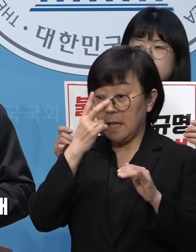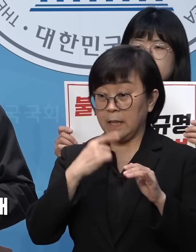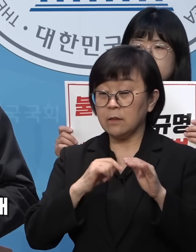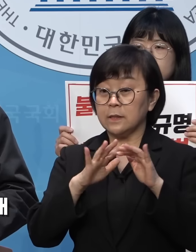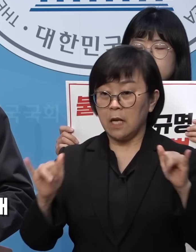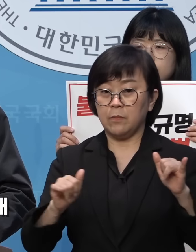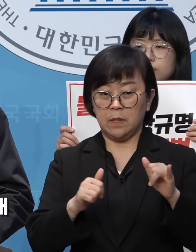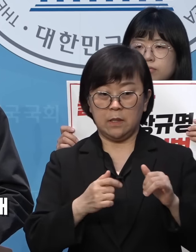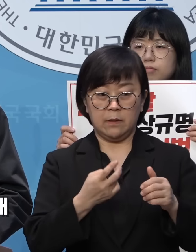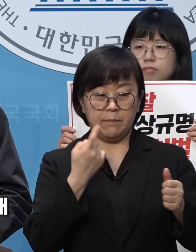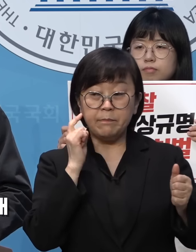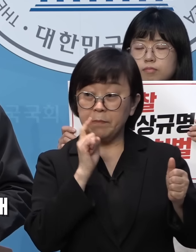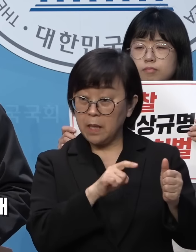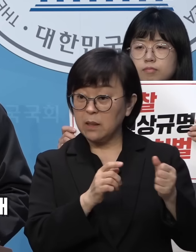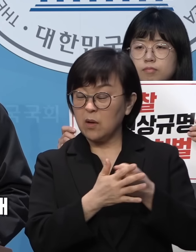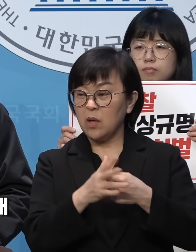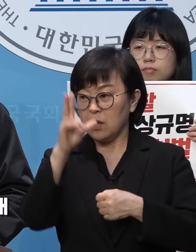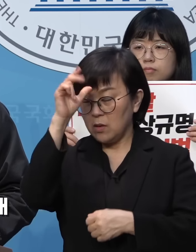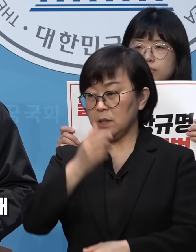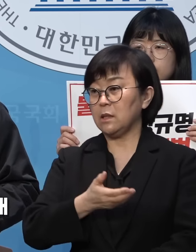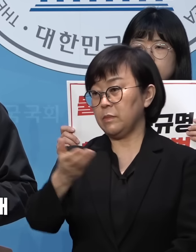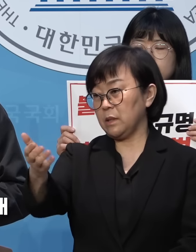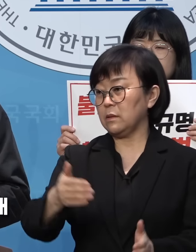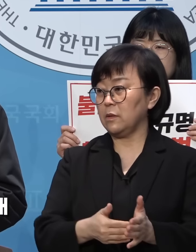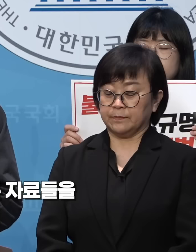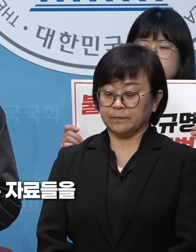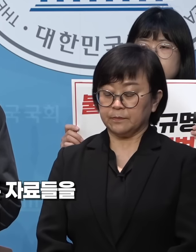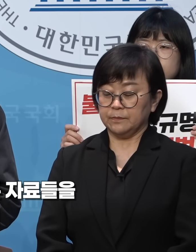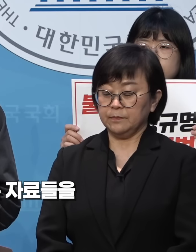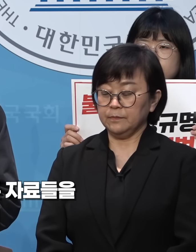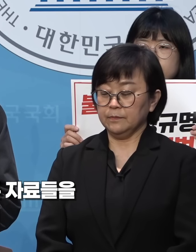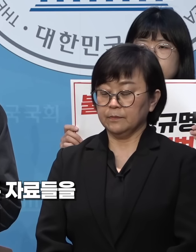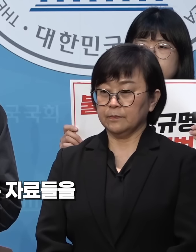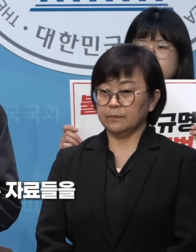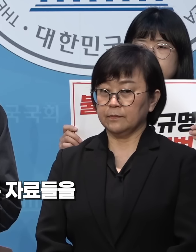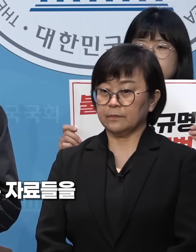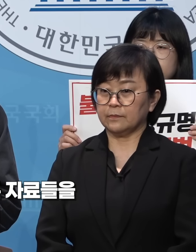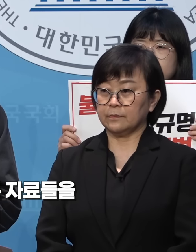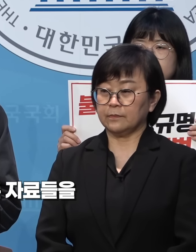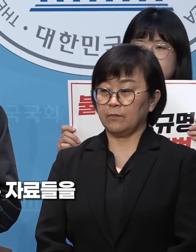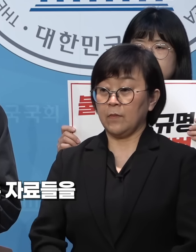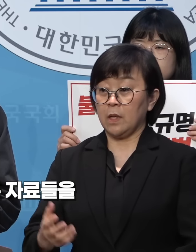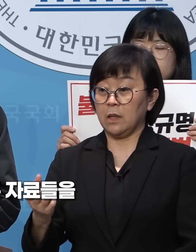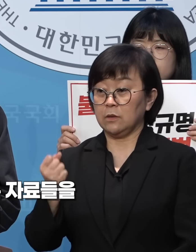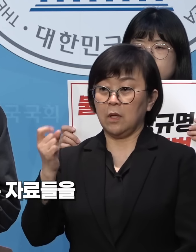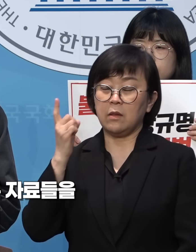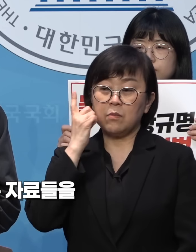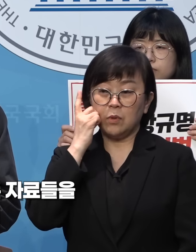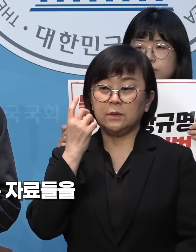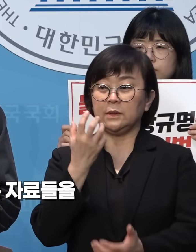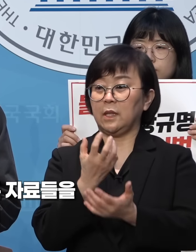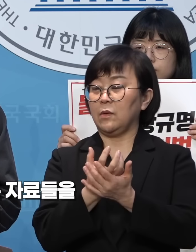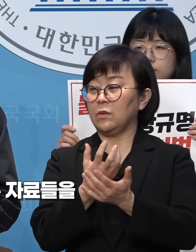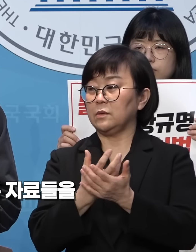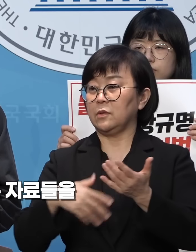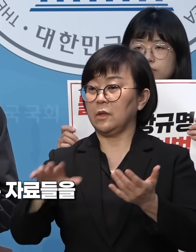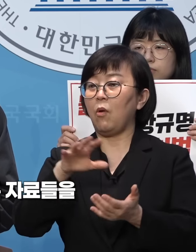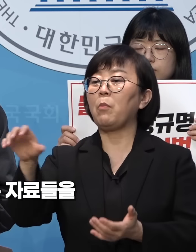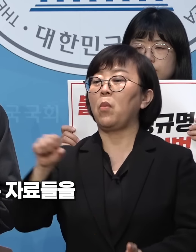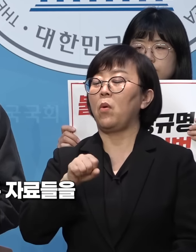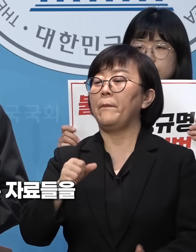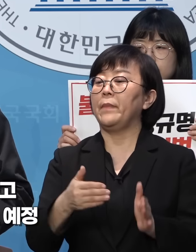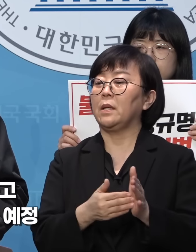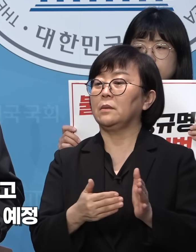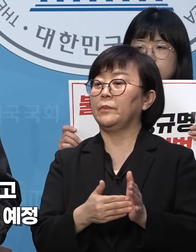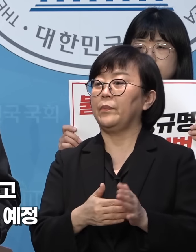있습니다. 경찰에게 인계를 했습니다. 그리고 그 요원이 갖고 있는 휴대폰에 있는 자료들을 저희가 다 확보를